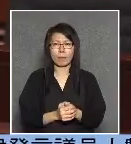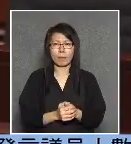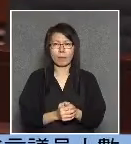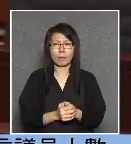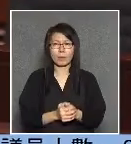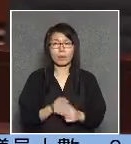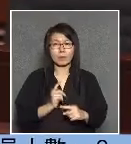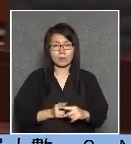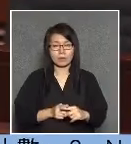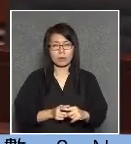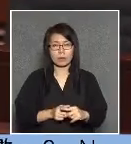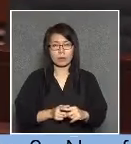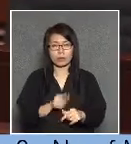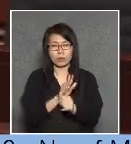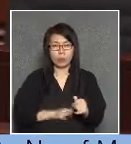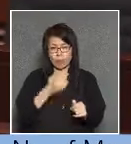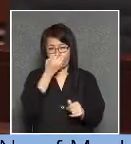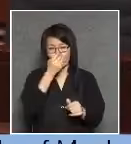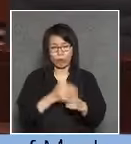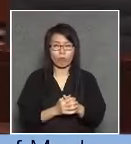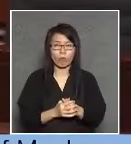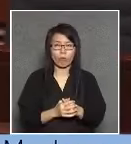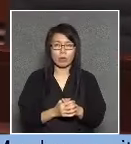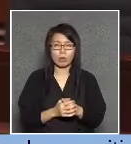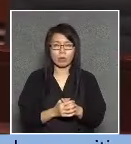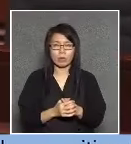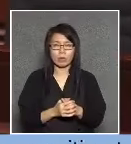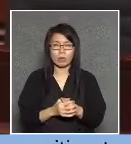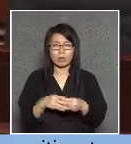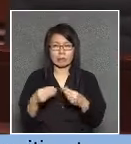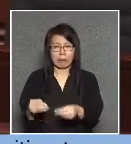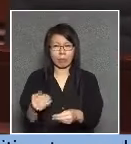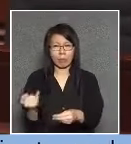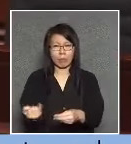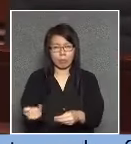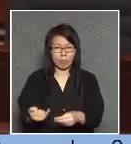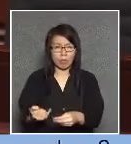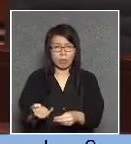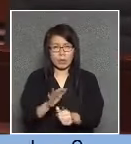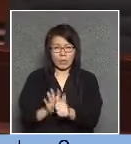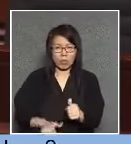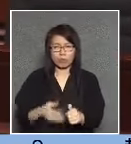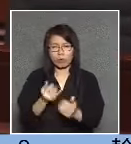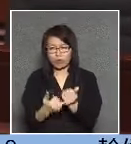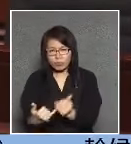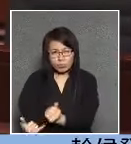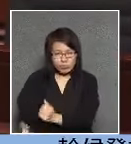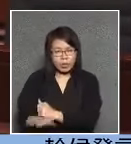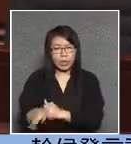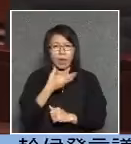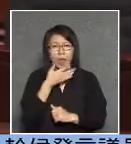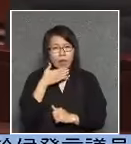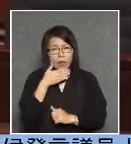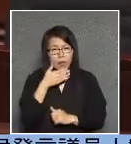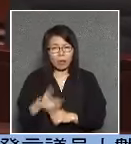實際上是會拖累了香港，教壞和殘害了我們下一代。口口聲聲